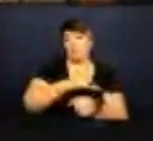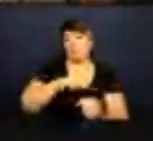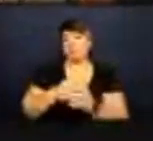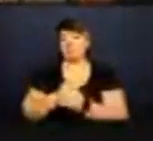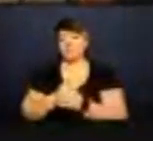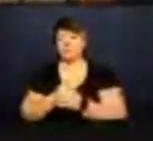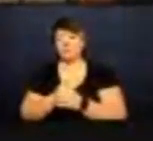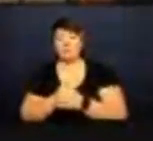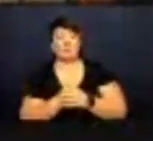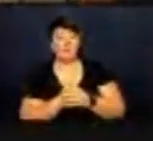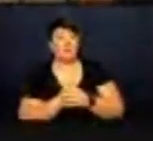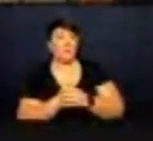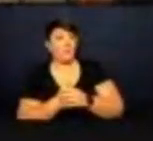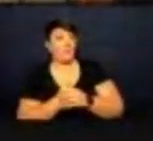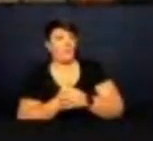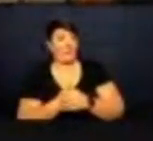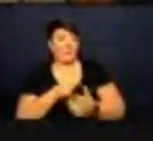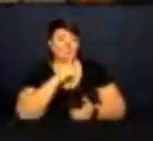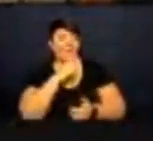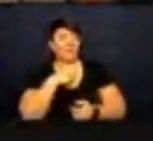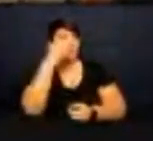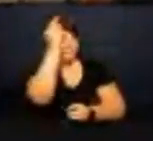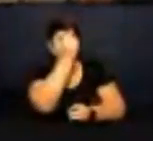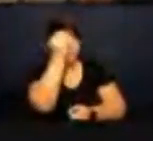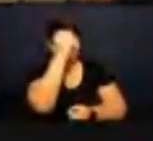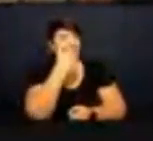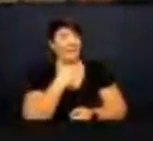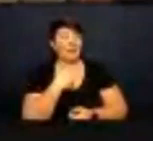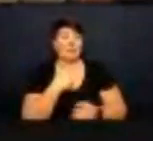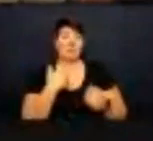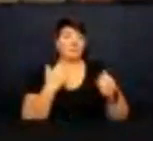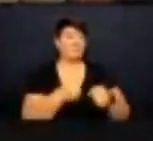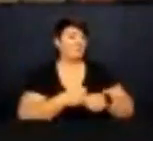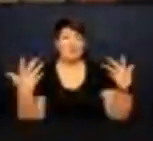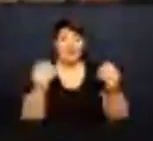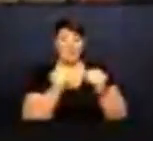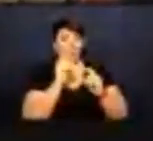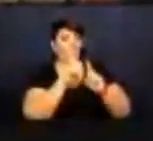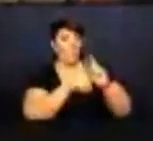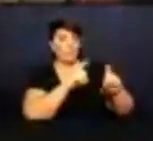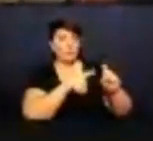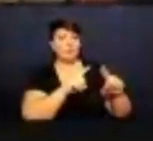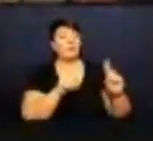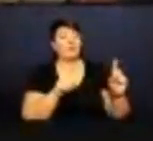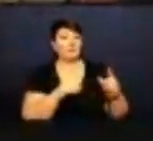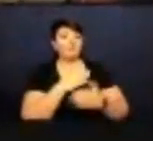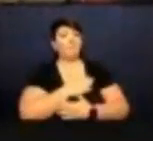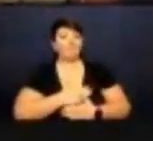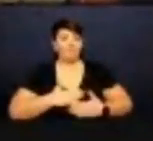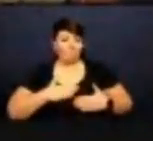ili tuweze kujua hali ilivyo kamili. Kwa kweli